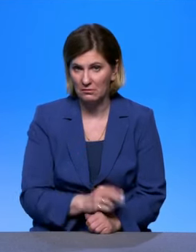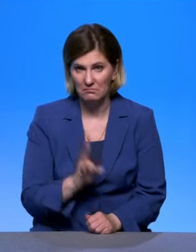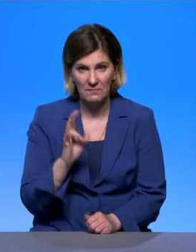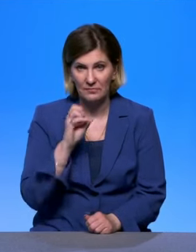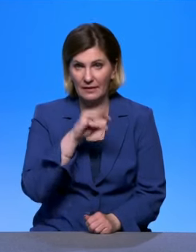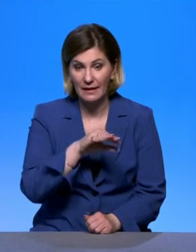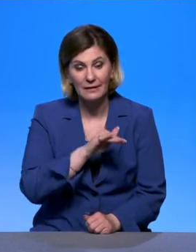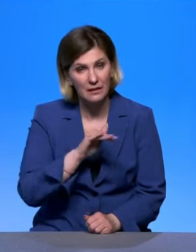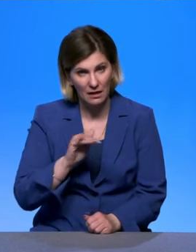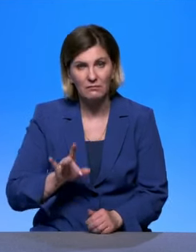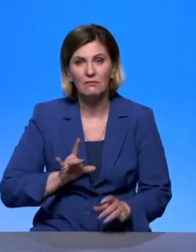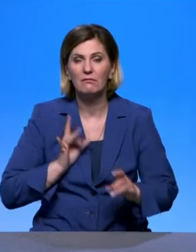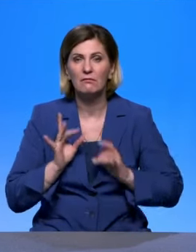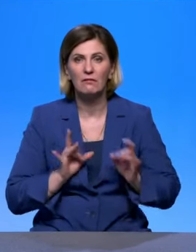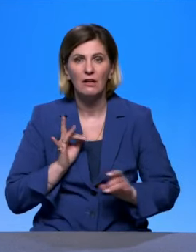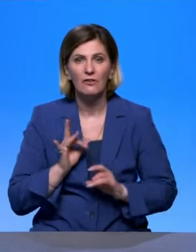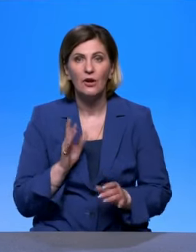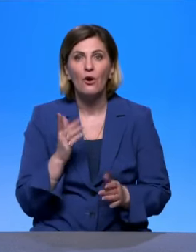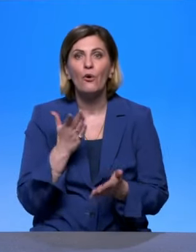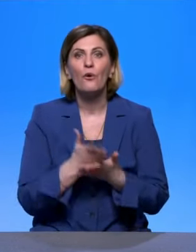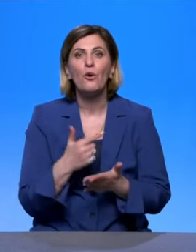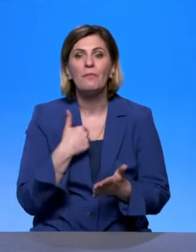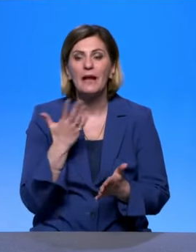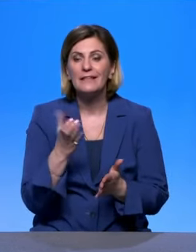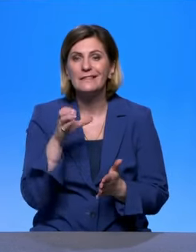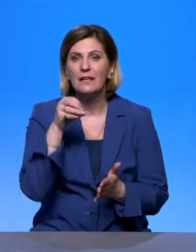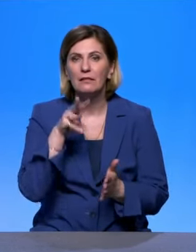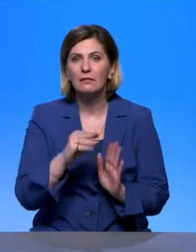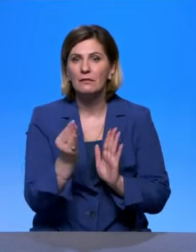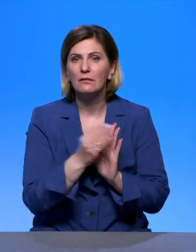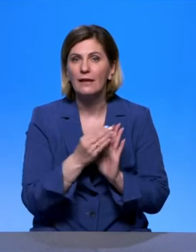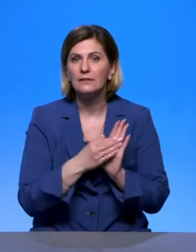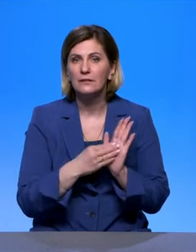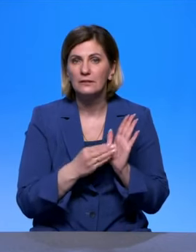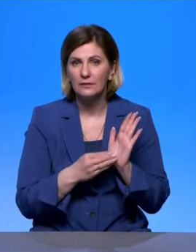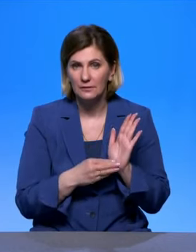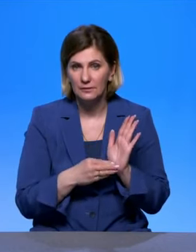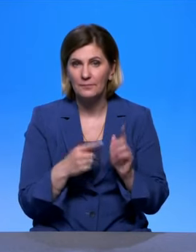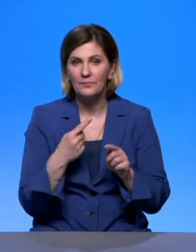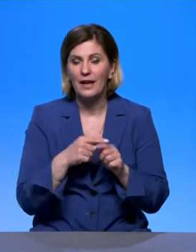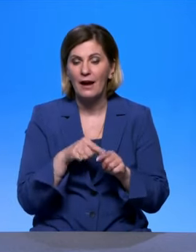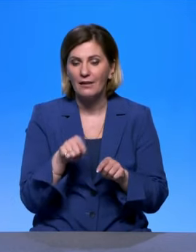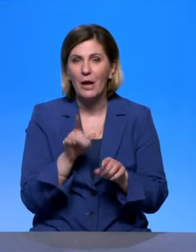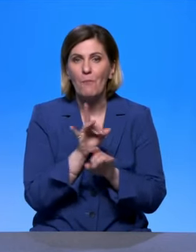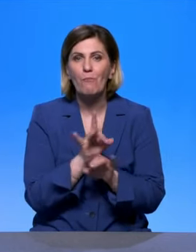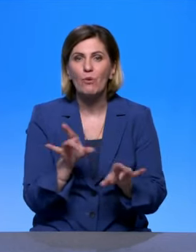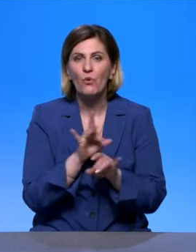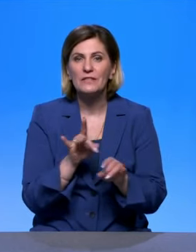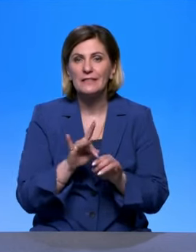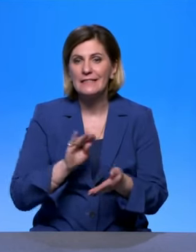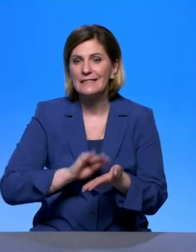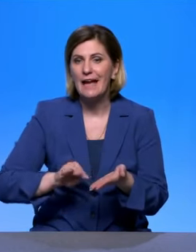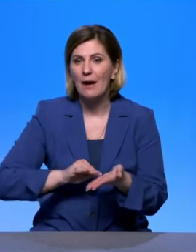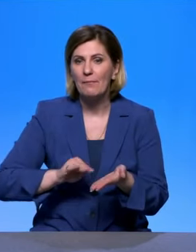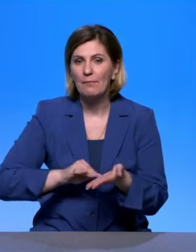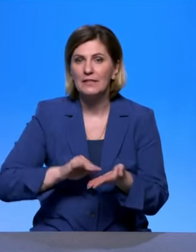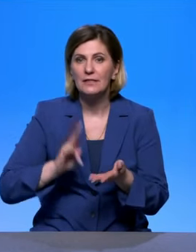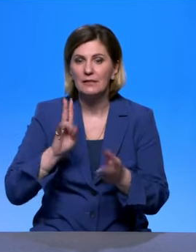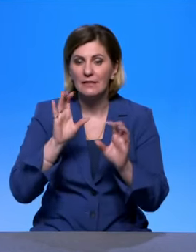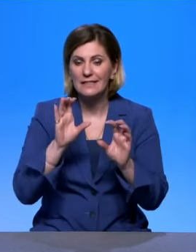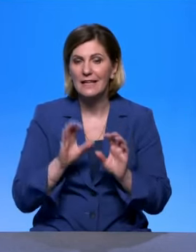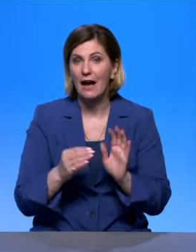Дети нервничают. Смотрите, у меня даже есть статистика. Это пояснительная записка к законопроекту от партии, которая вносила. С каждым